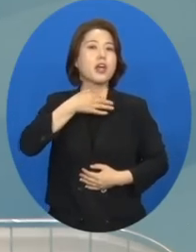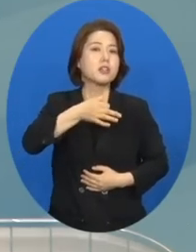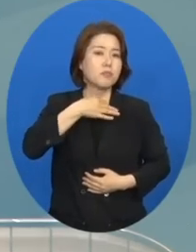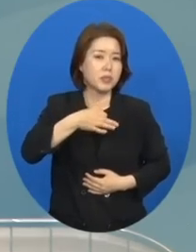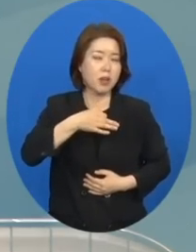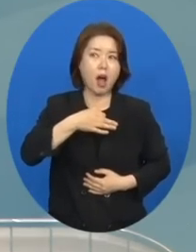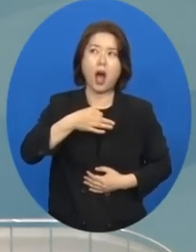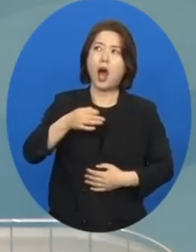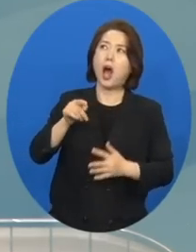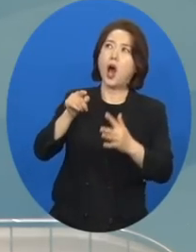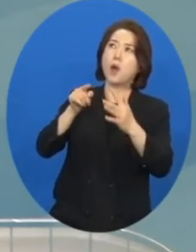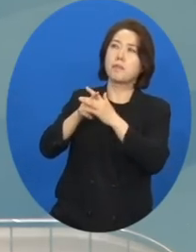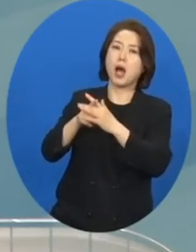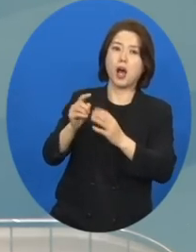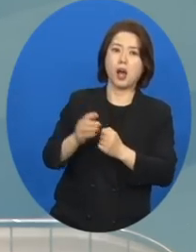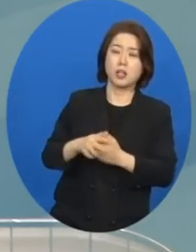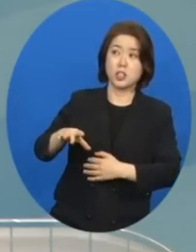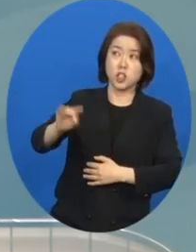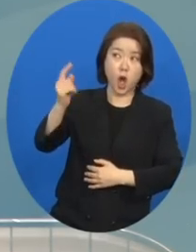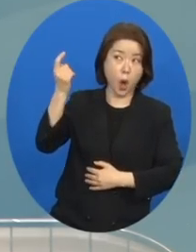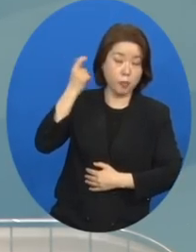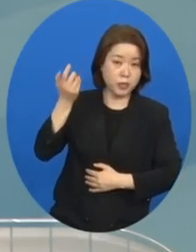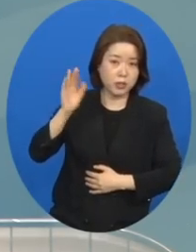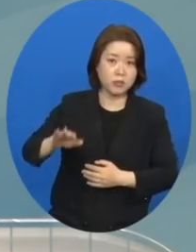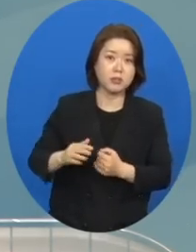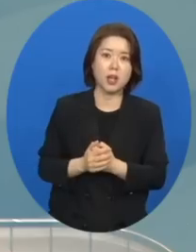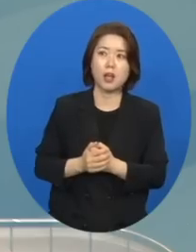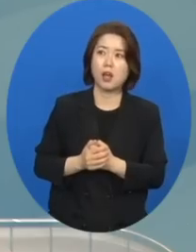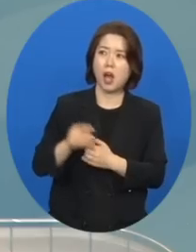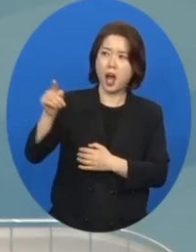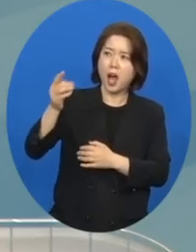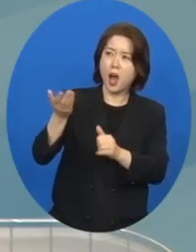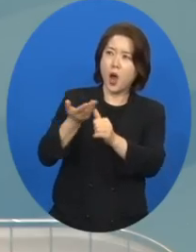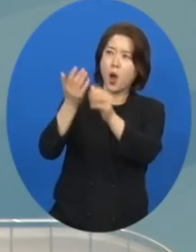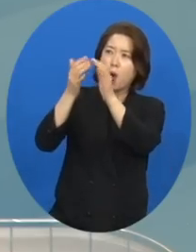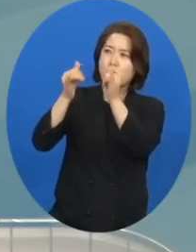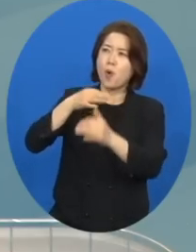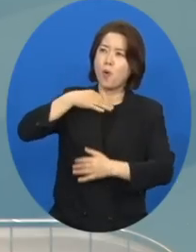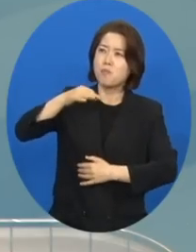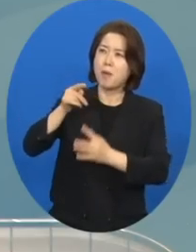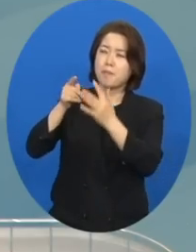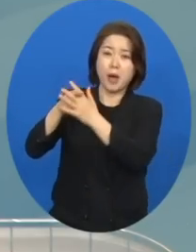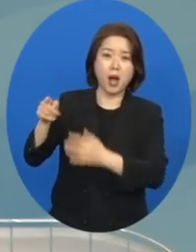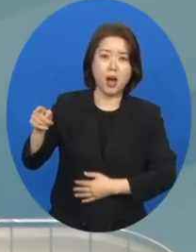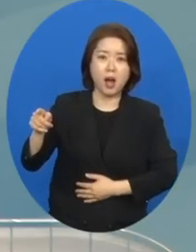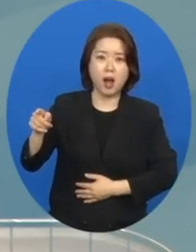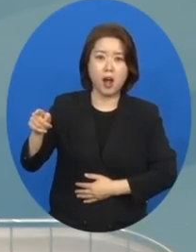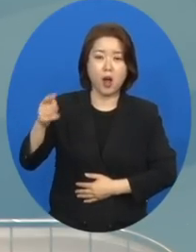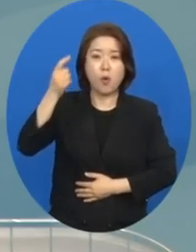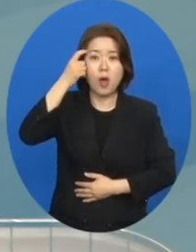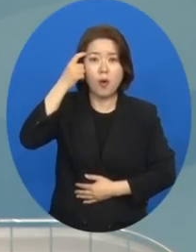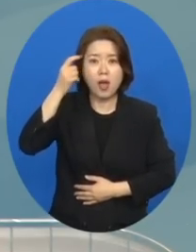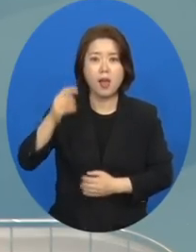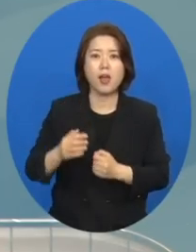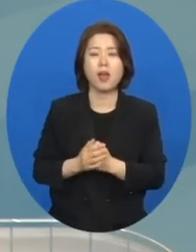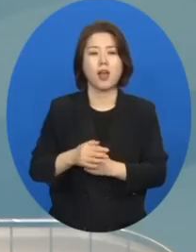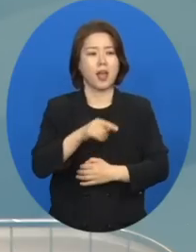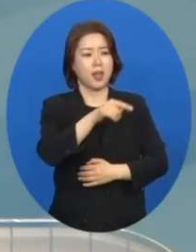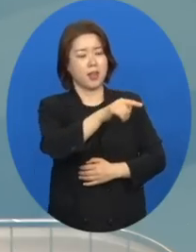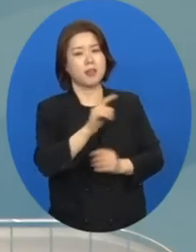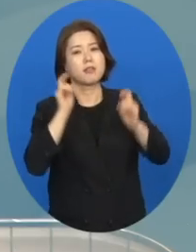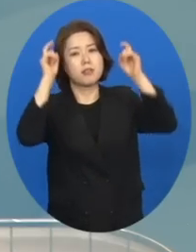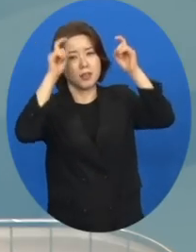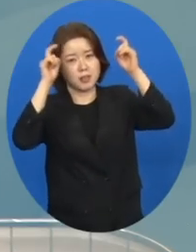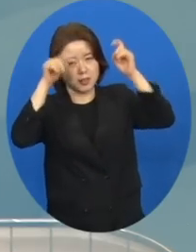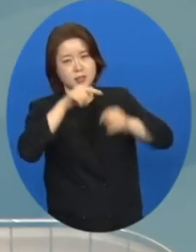알아 들은 거야 처음 들었는데 목자의 음성을 알아 들은 겁니다 왜 왜 그렇다구요 외향 이기